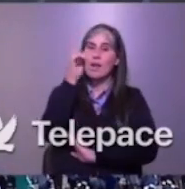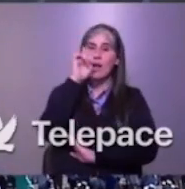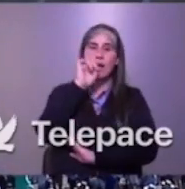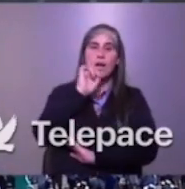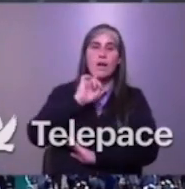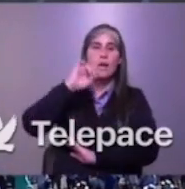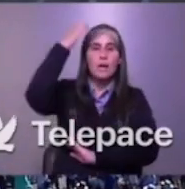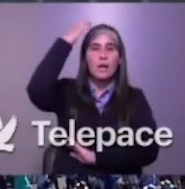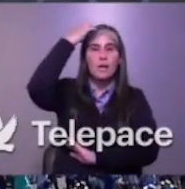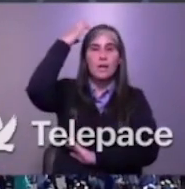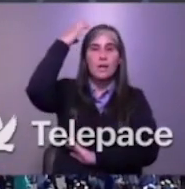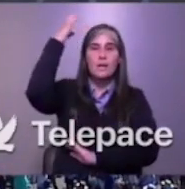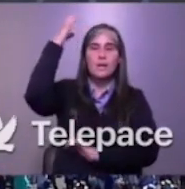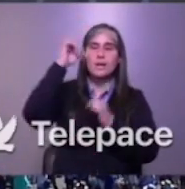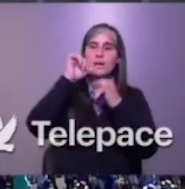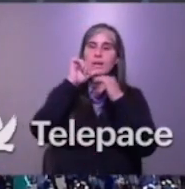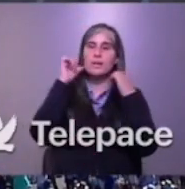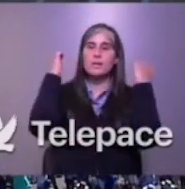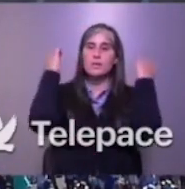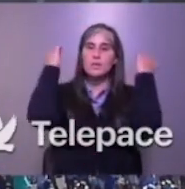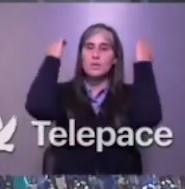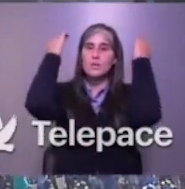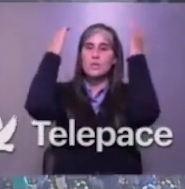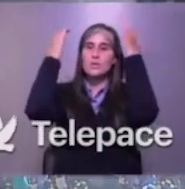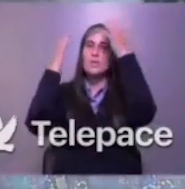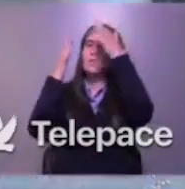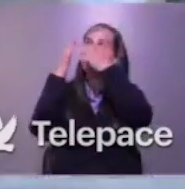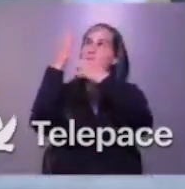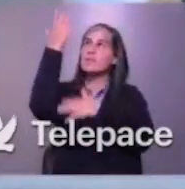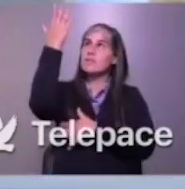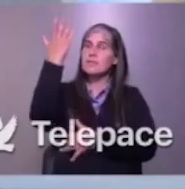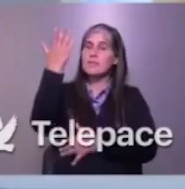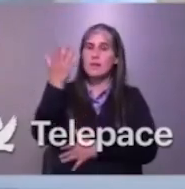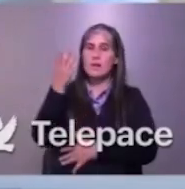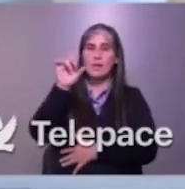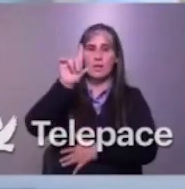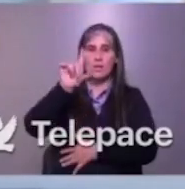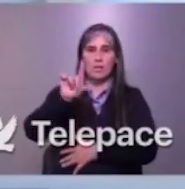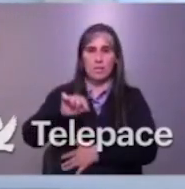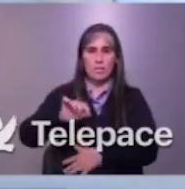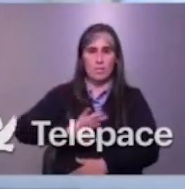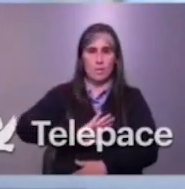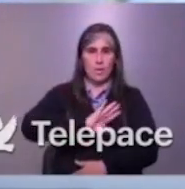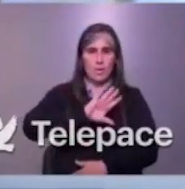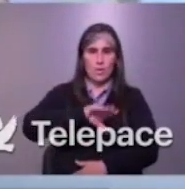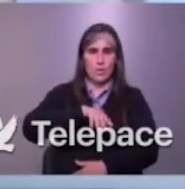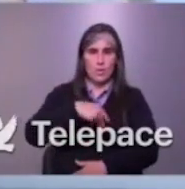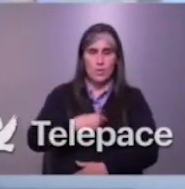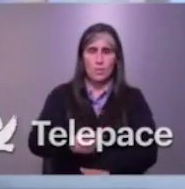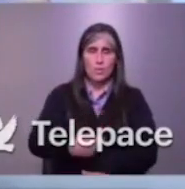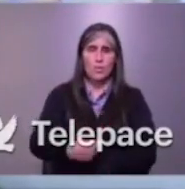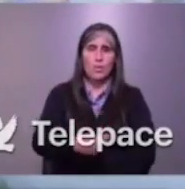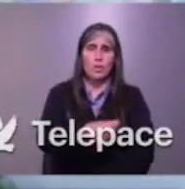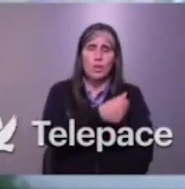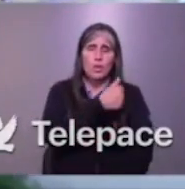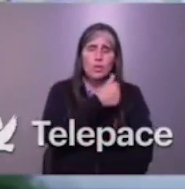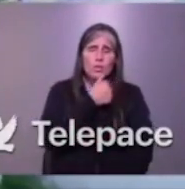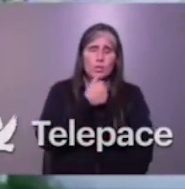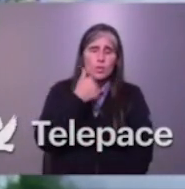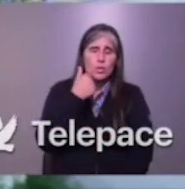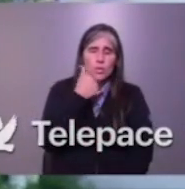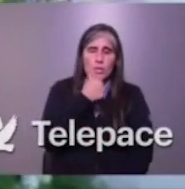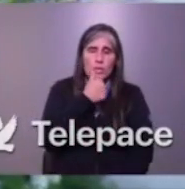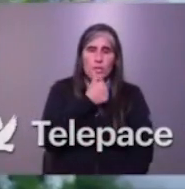Del Signore nostro Gesù Cristo stava Maria, regina del cielo e